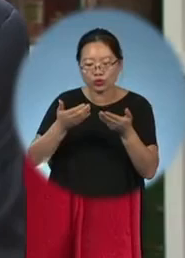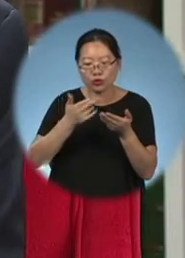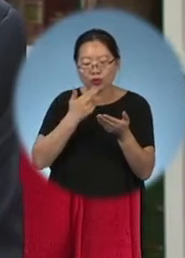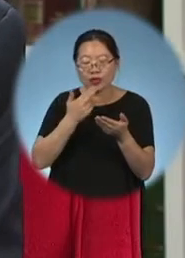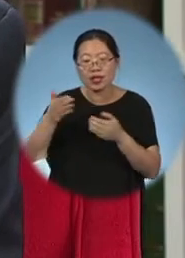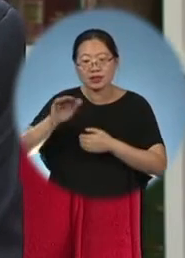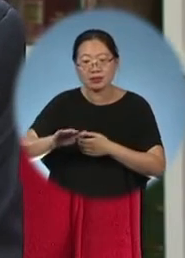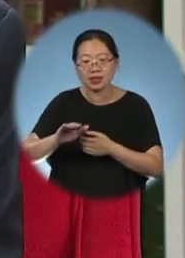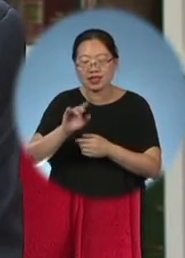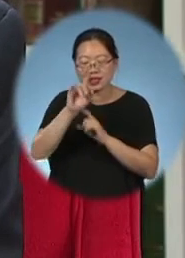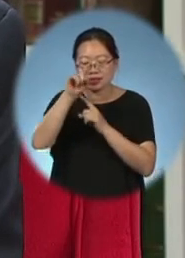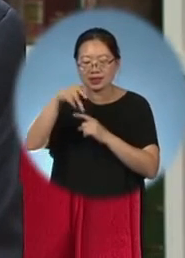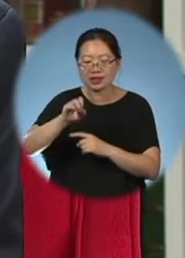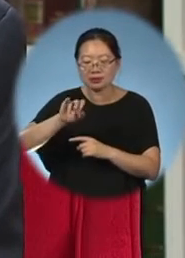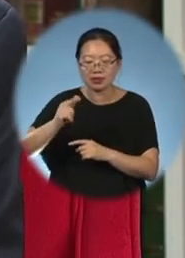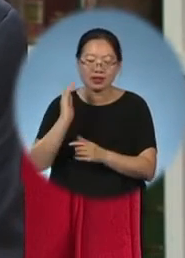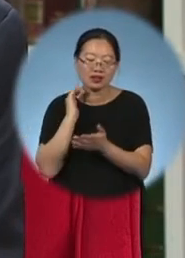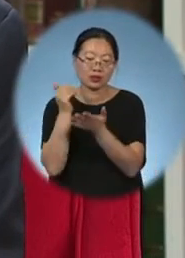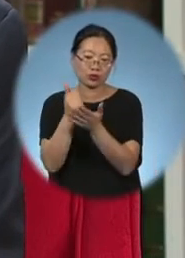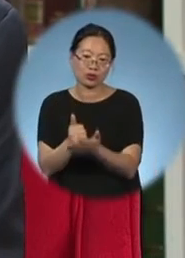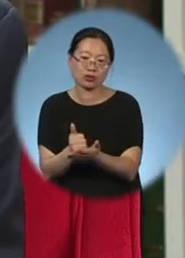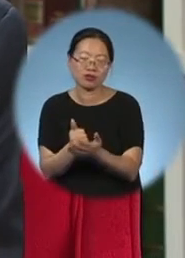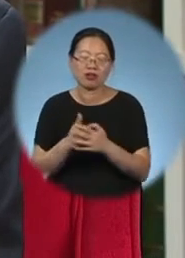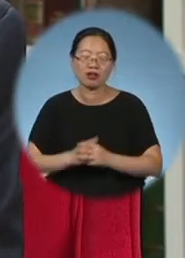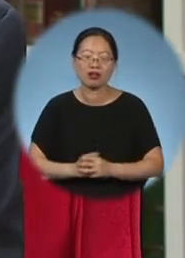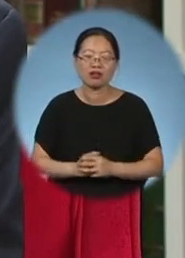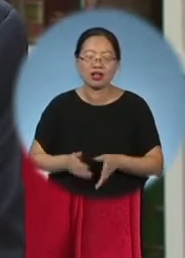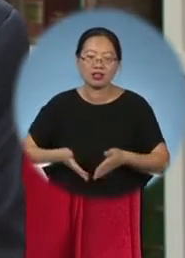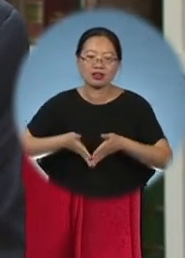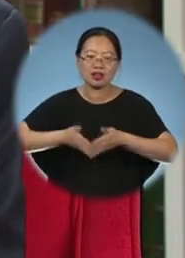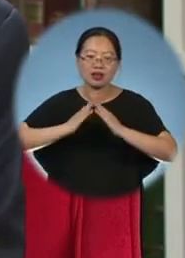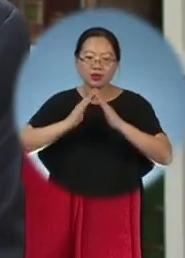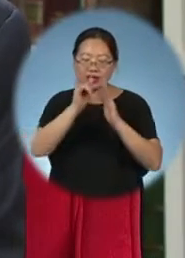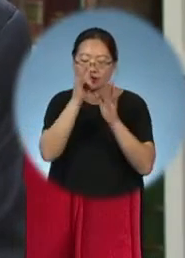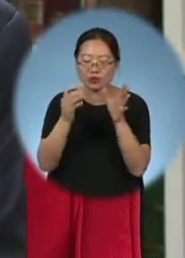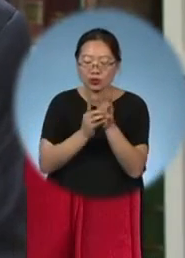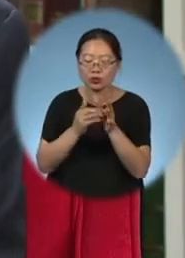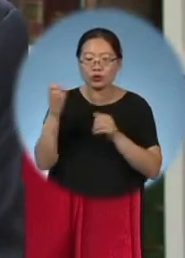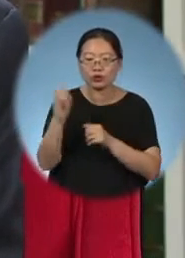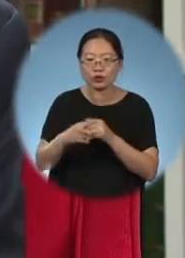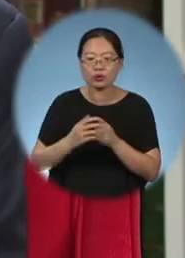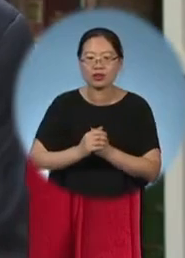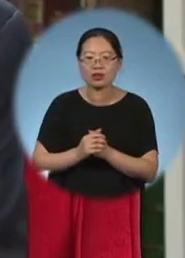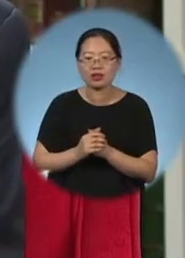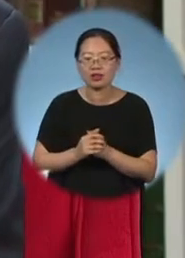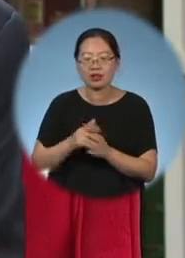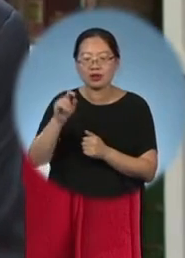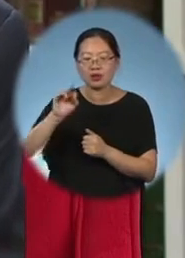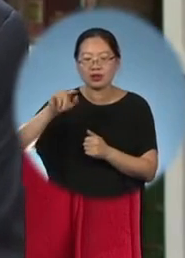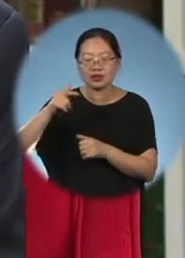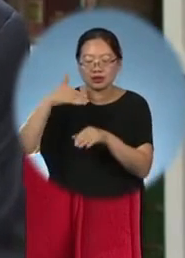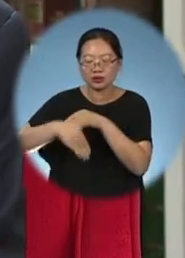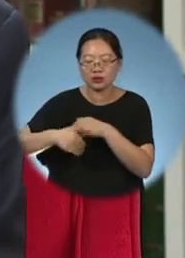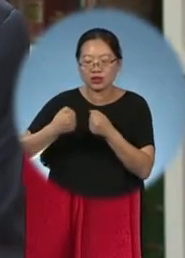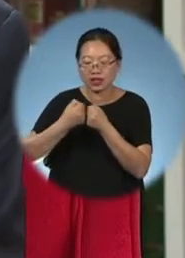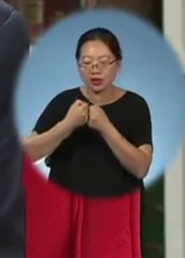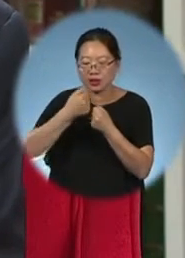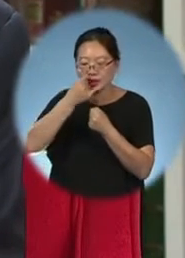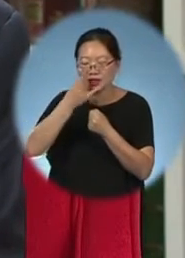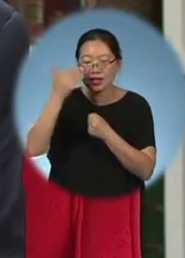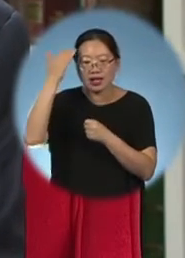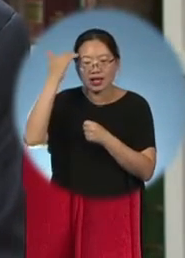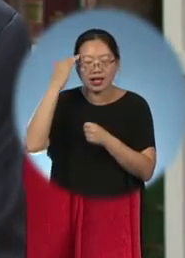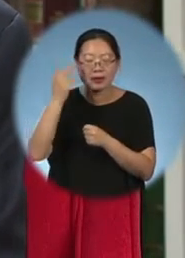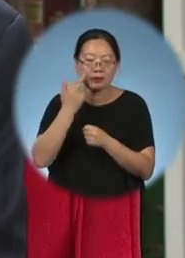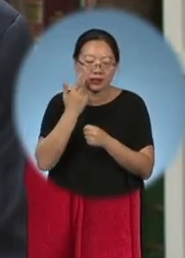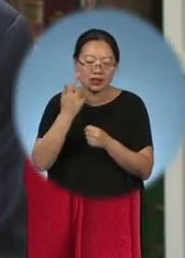그런데 사실은 이승만 대통령은 그 건국을 하고 그다음에 공산주의와 싸우고 이런 데서 또 한미